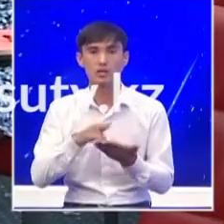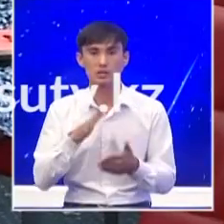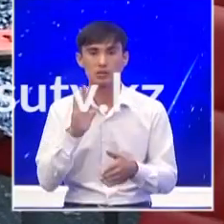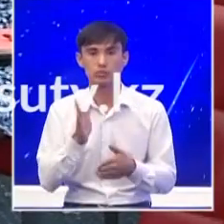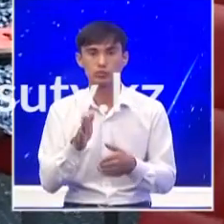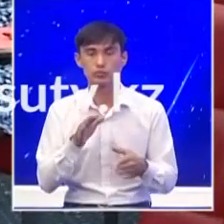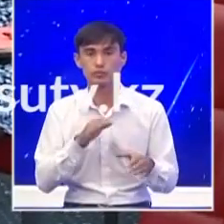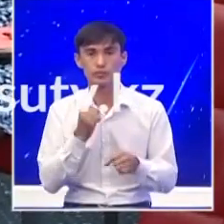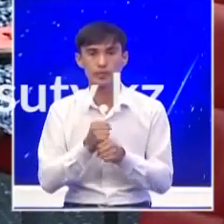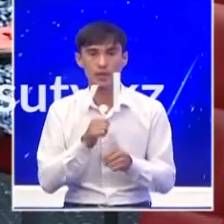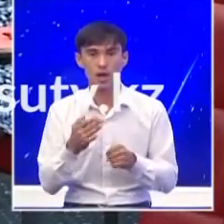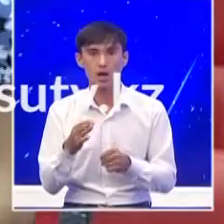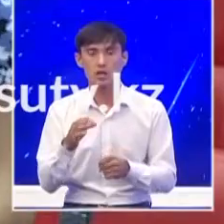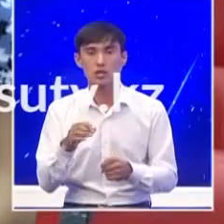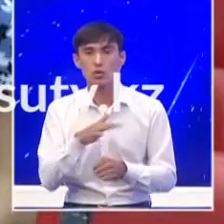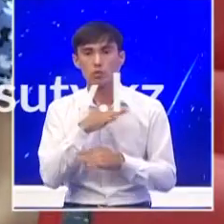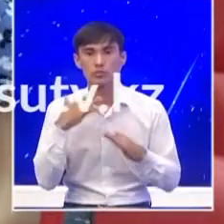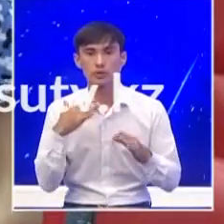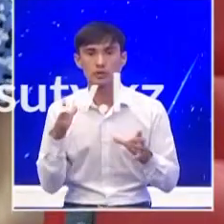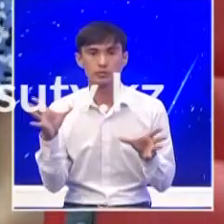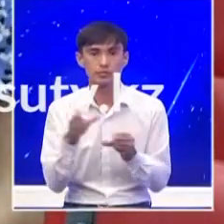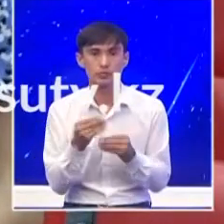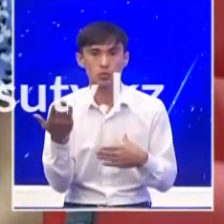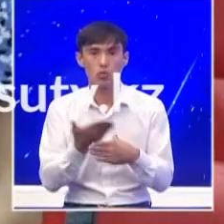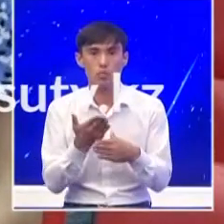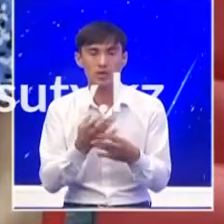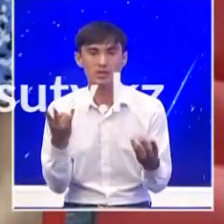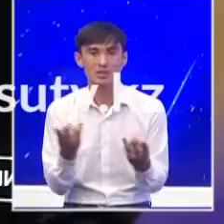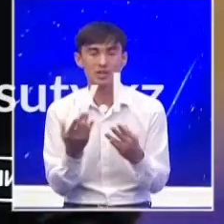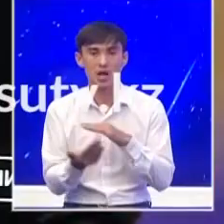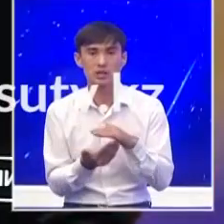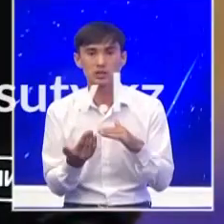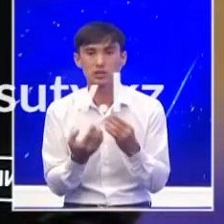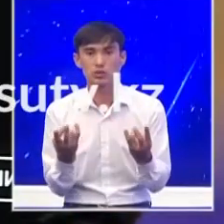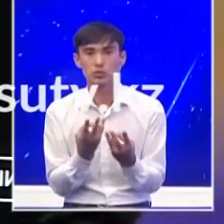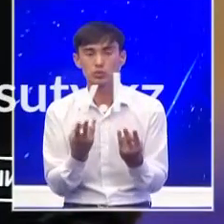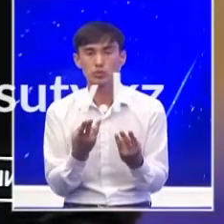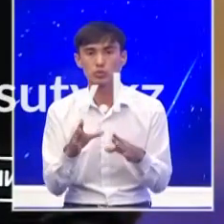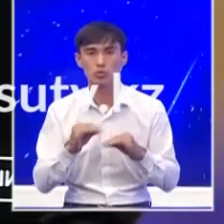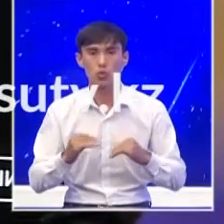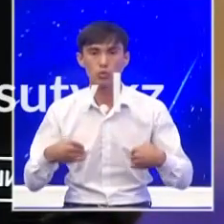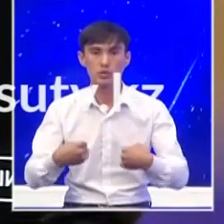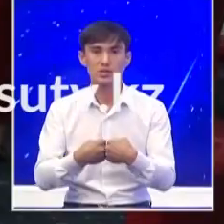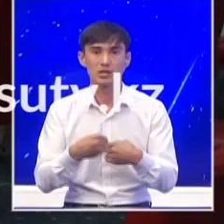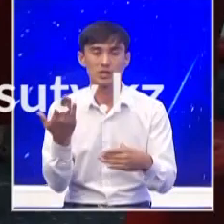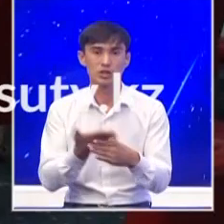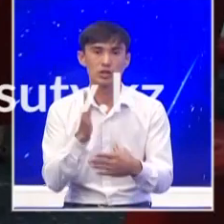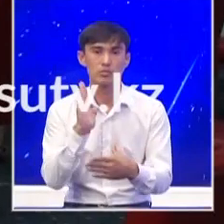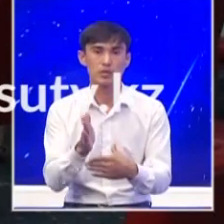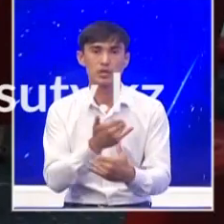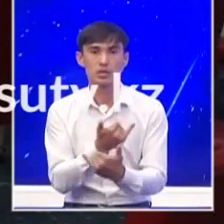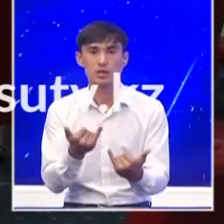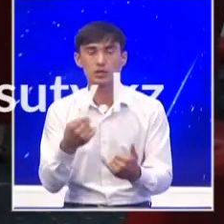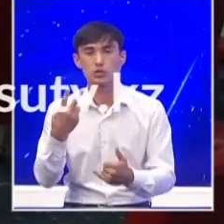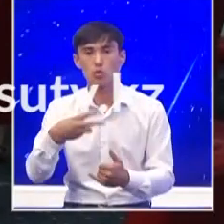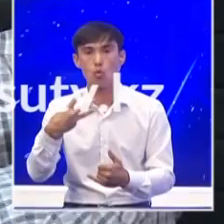Жергілікті жерлердегі атымтай жомарт азаматтардың басын қосып, көмекке мұқтаж отбасыларына жәрдем беріледі. Мұнымен қоса 30 жылдық аясында жетісулық